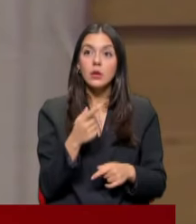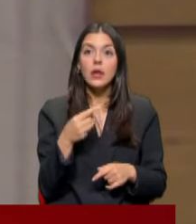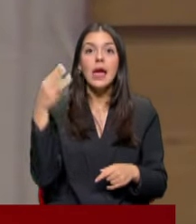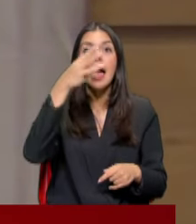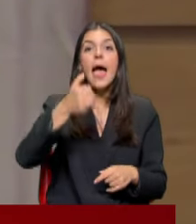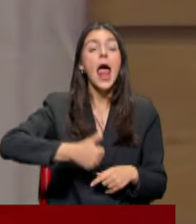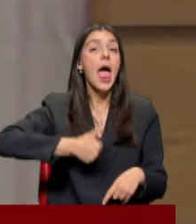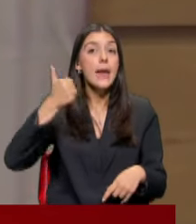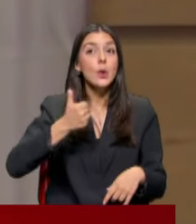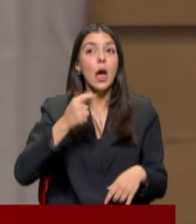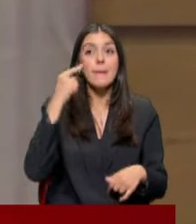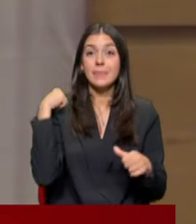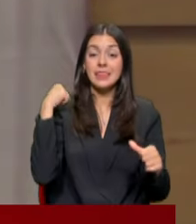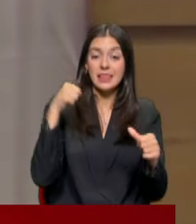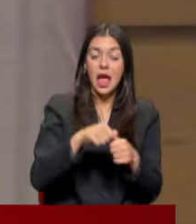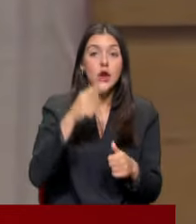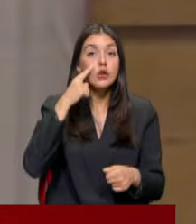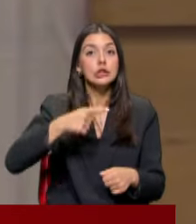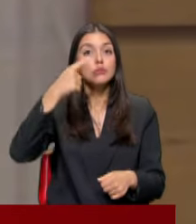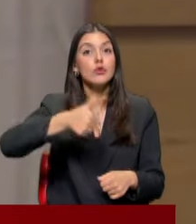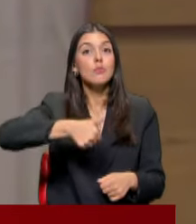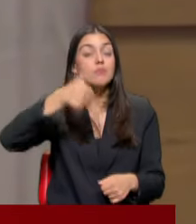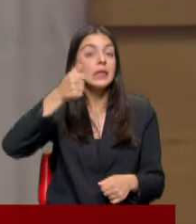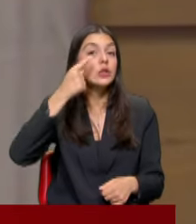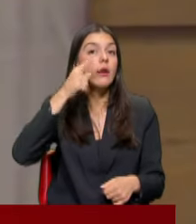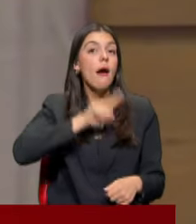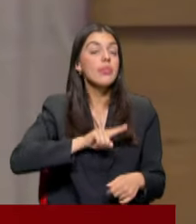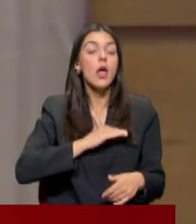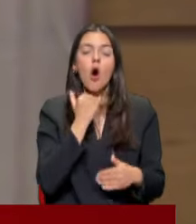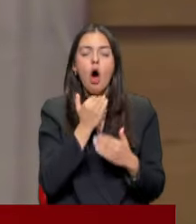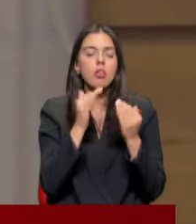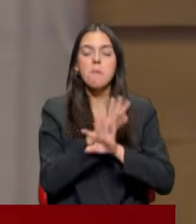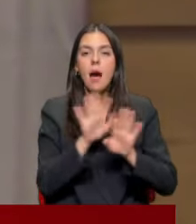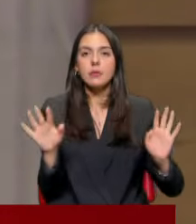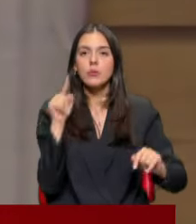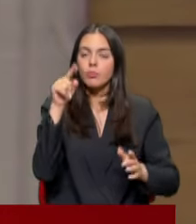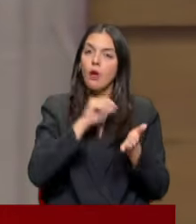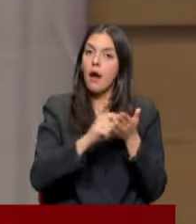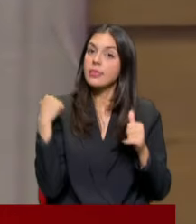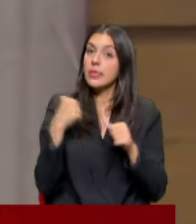Recep Tayyip Erdoğan bir daha Cumhurbaşkanı adayı olamaz. Bunun altını çiziyorum.